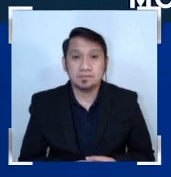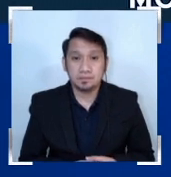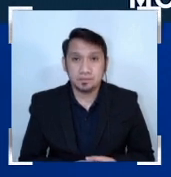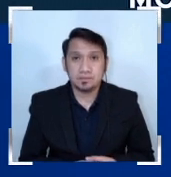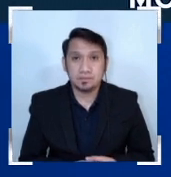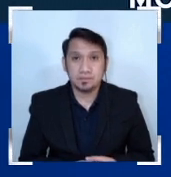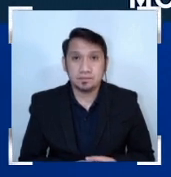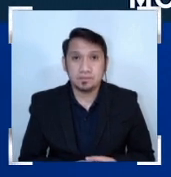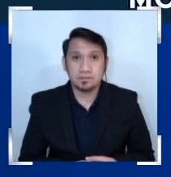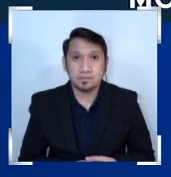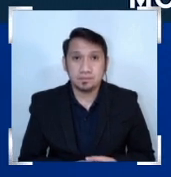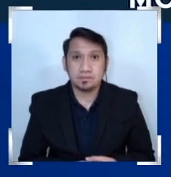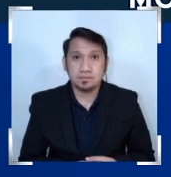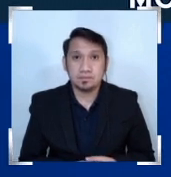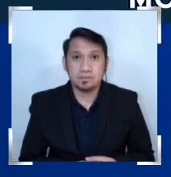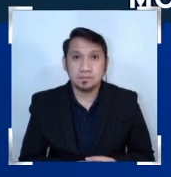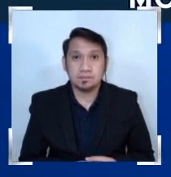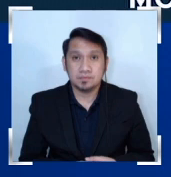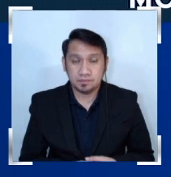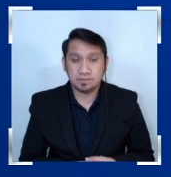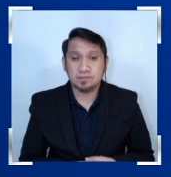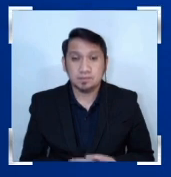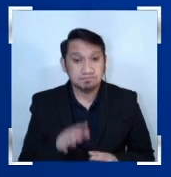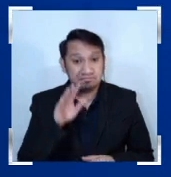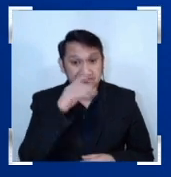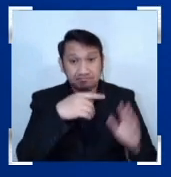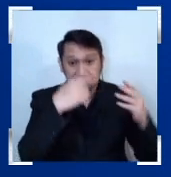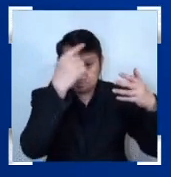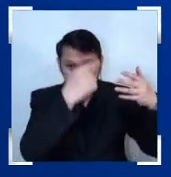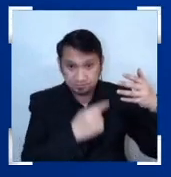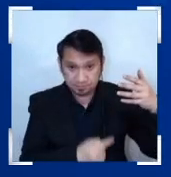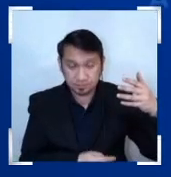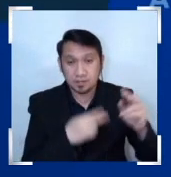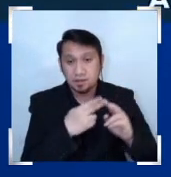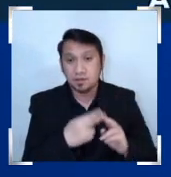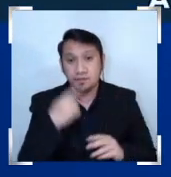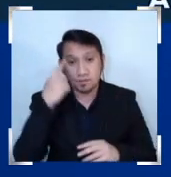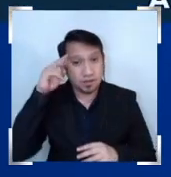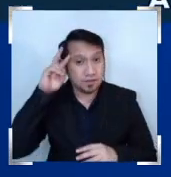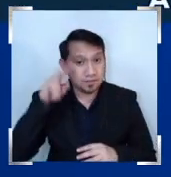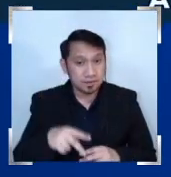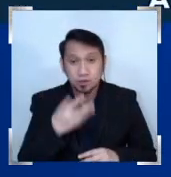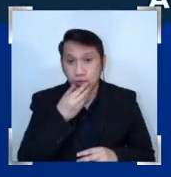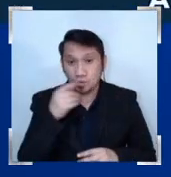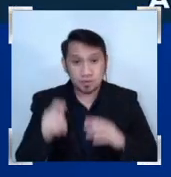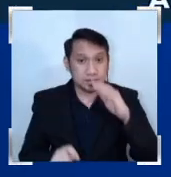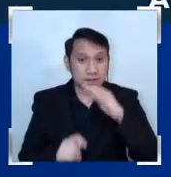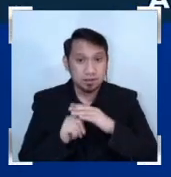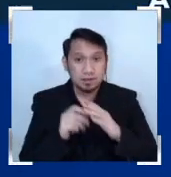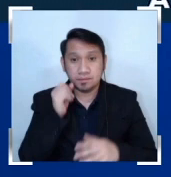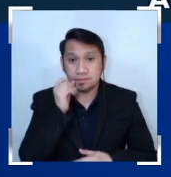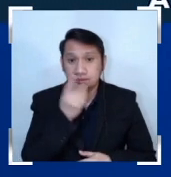de Guzman, Norberto Gonzalez at Jose Montemayor. Sa pagka-vice presidente naman, nangunguna si Sara Duterte, sunod